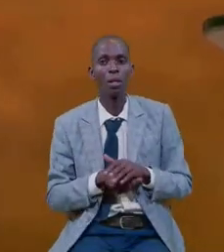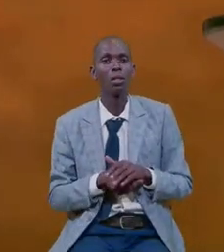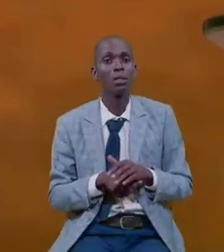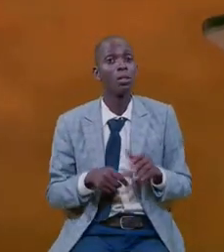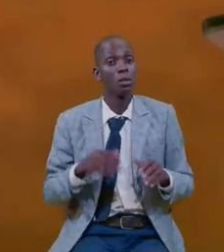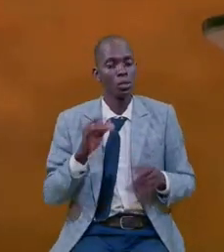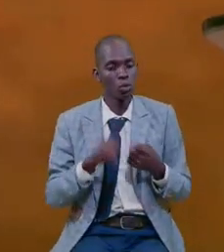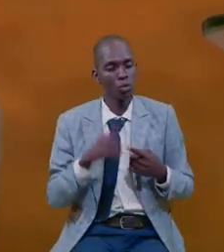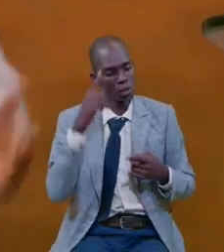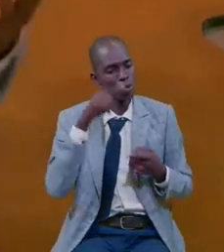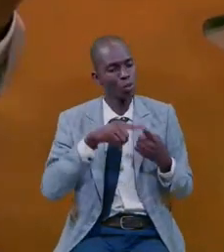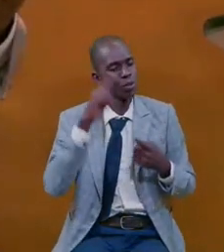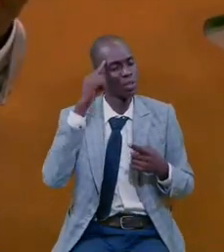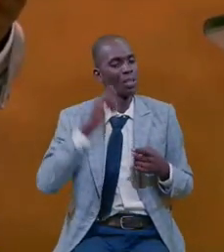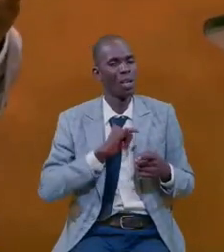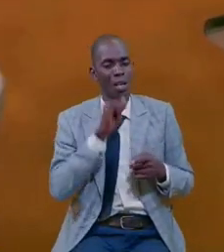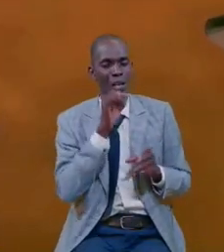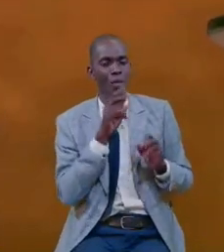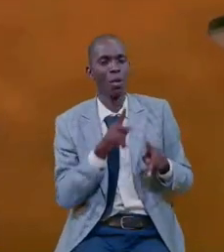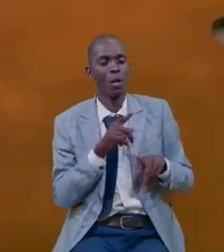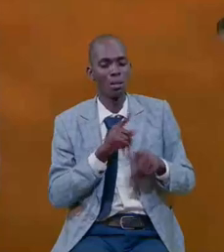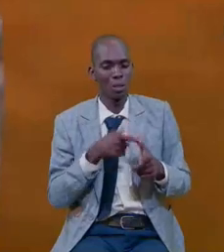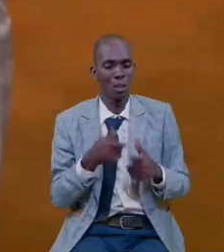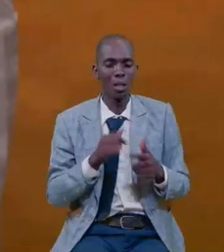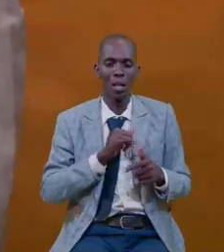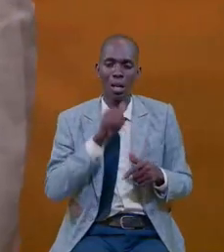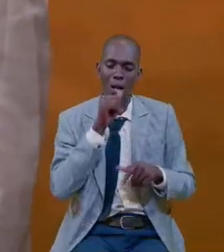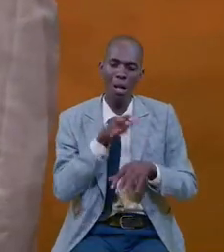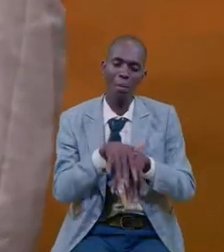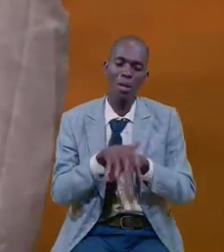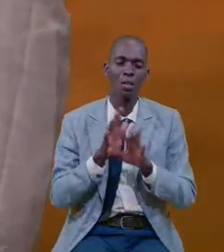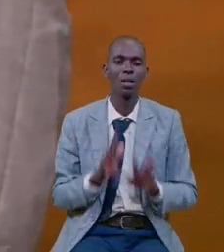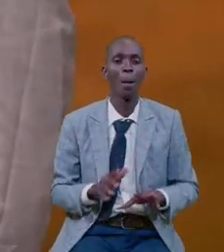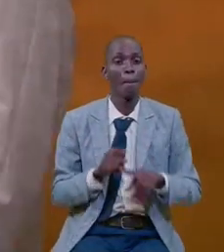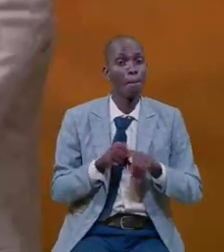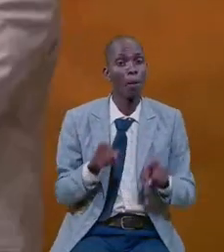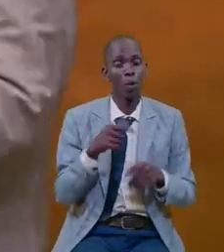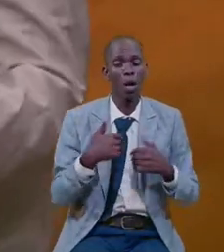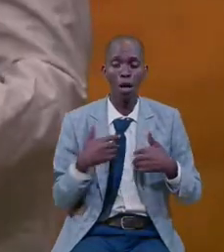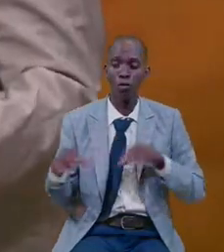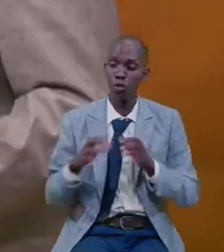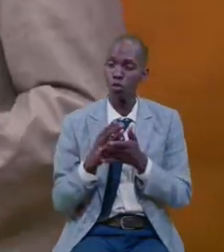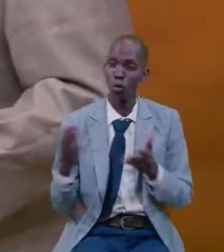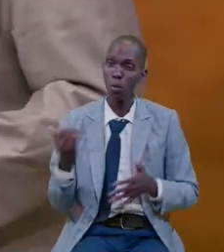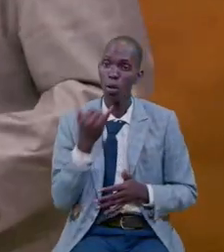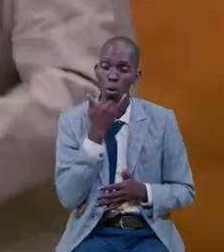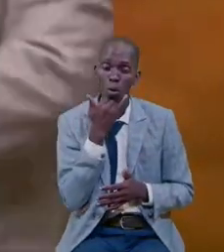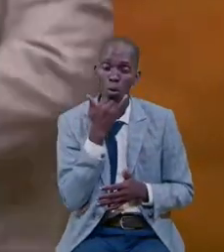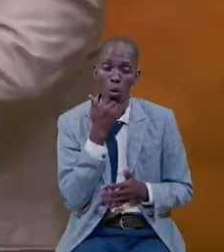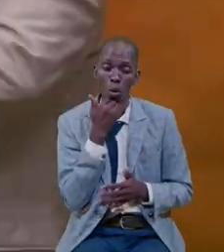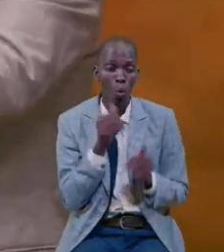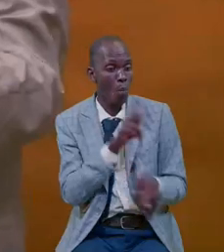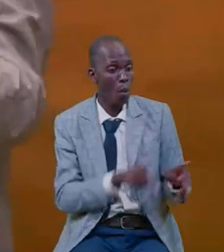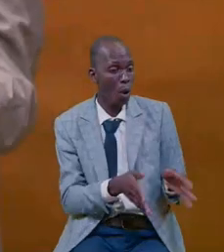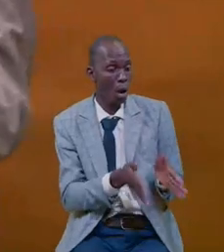suis hypocrite? Mais vous avez fait quelque chose de mauvais. Même sans qu'ils te demandent,